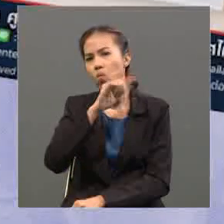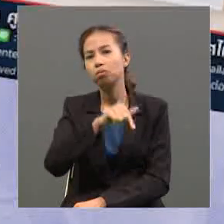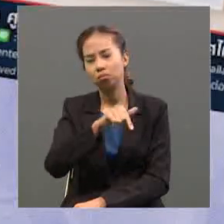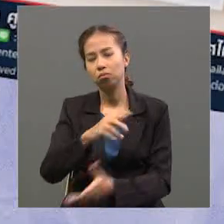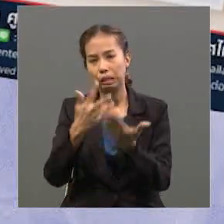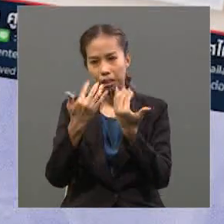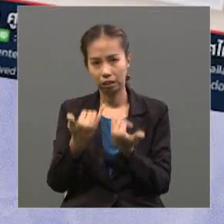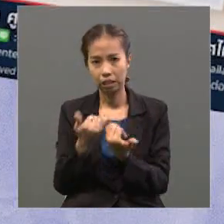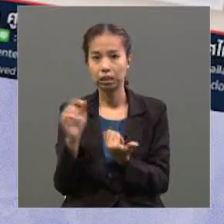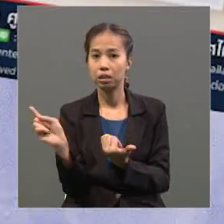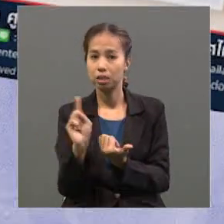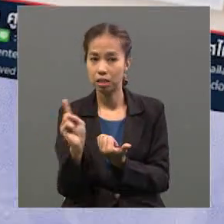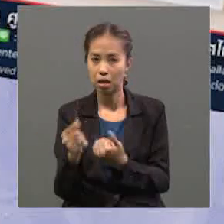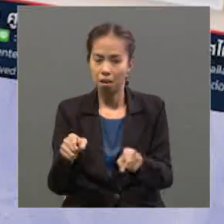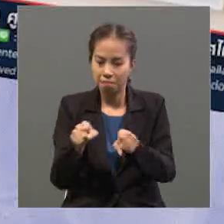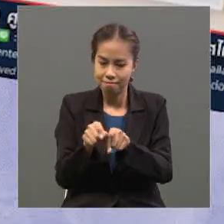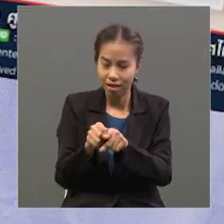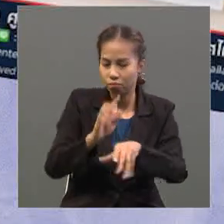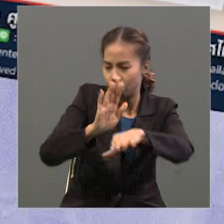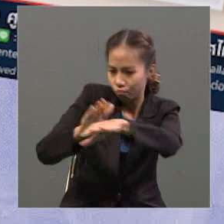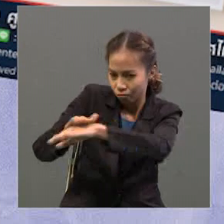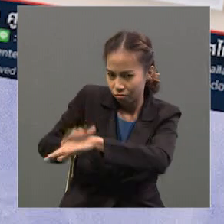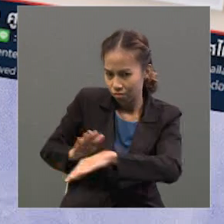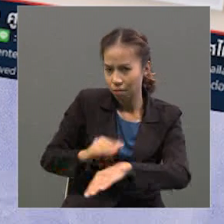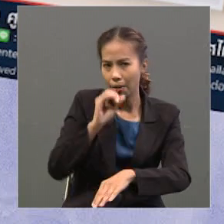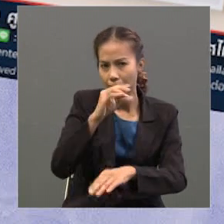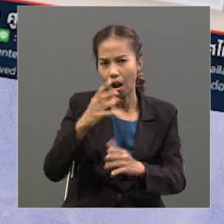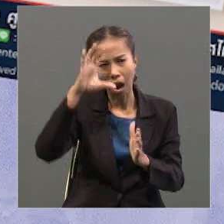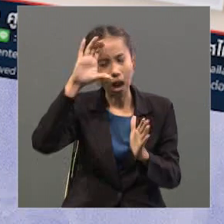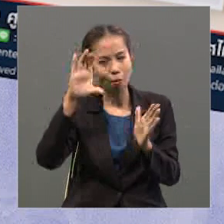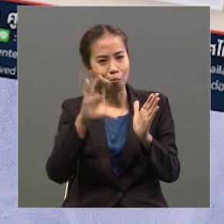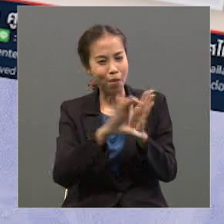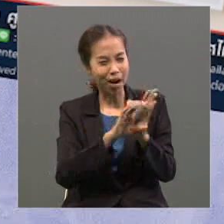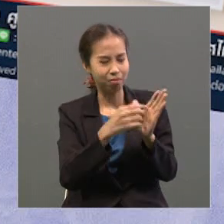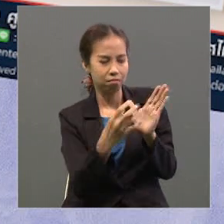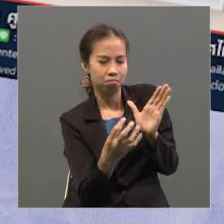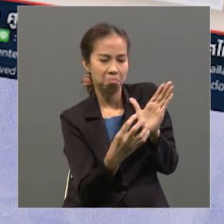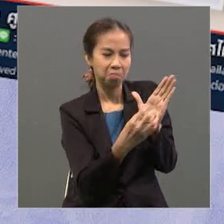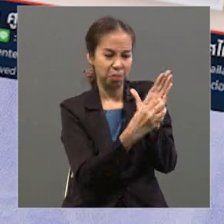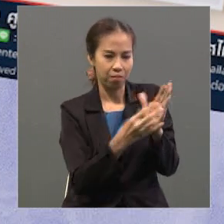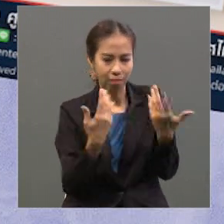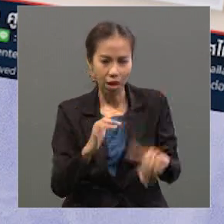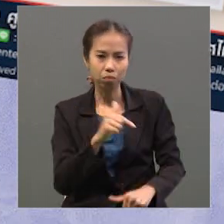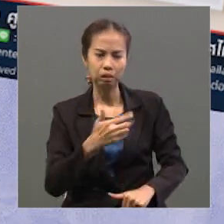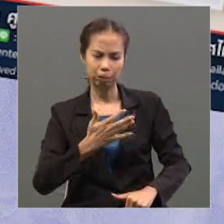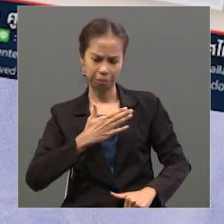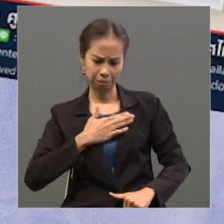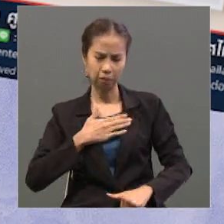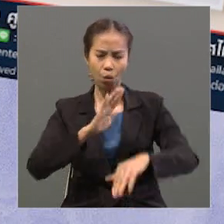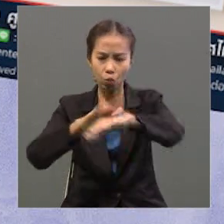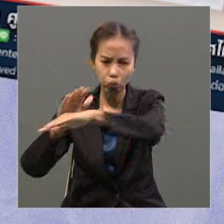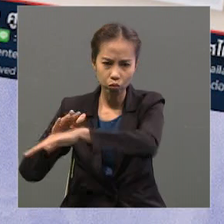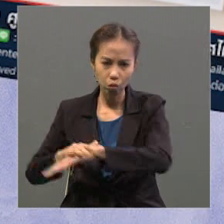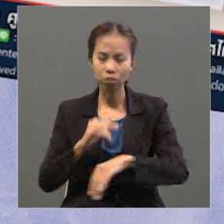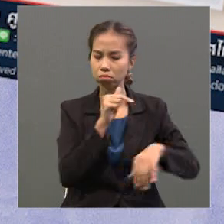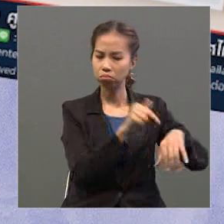าเป็นการให้ข้อมูลชักชวนลงทุนโดยแอบอ้างโลโก้ก.ล.ต.โดยไม่ได้รับอนุญาตและทางก.ล.ต.ไม่มีส่วน